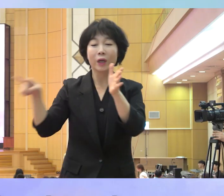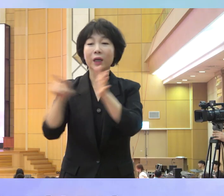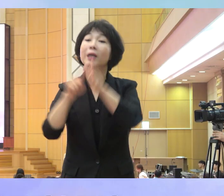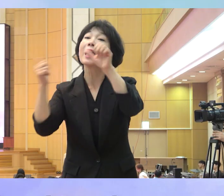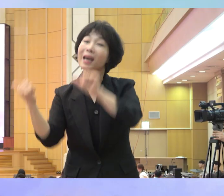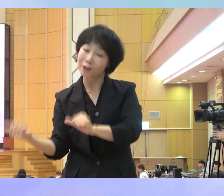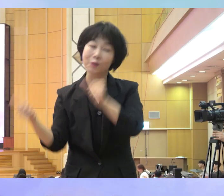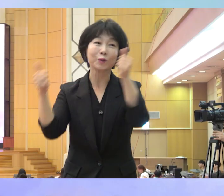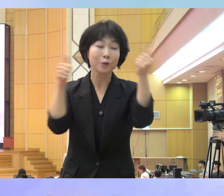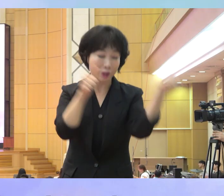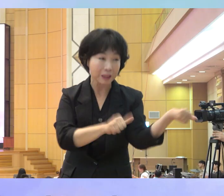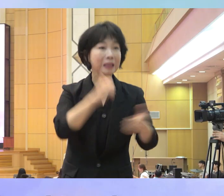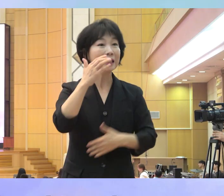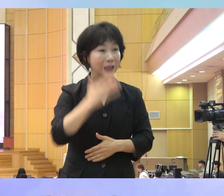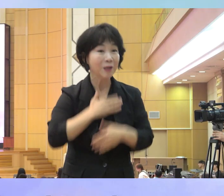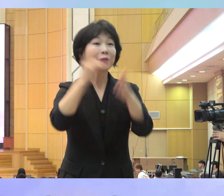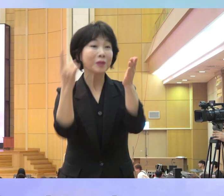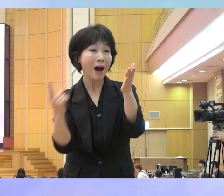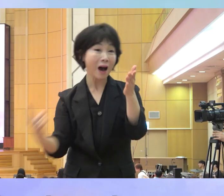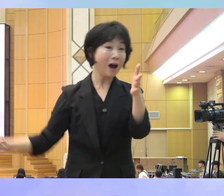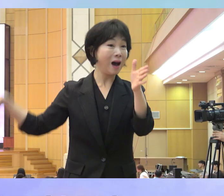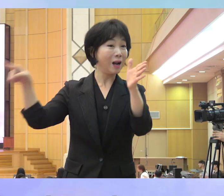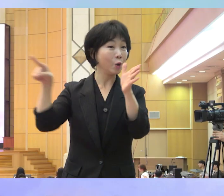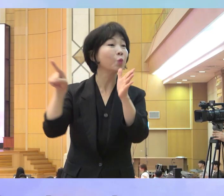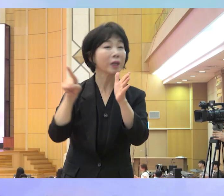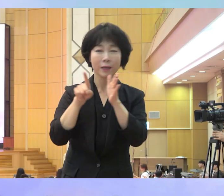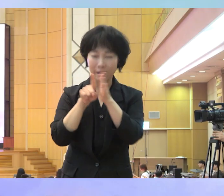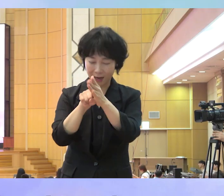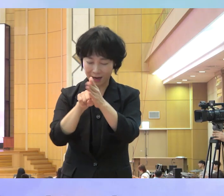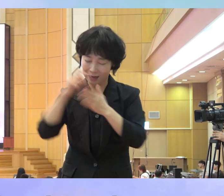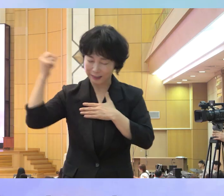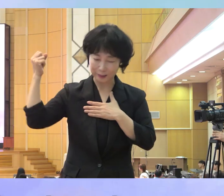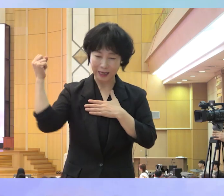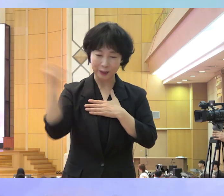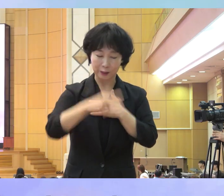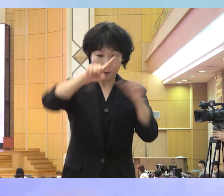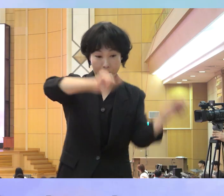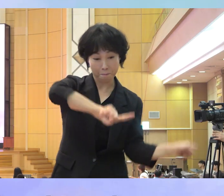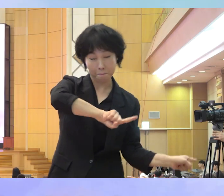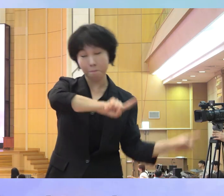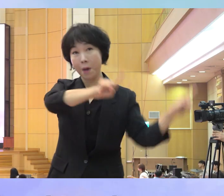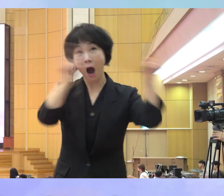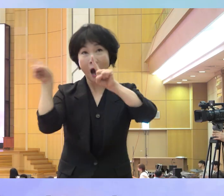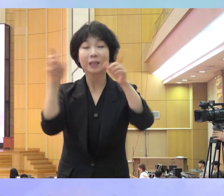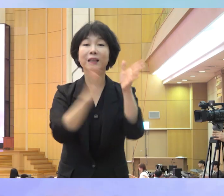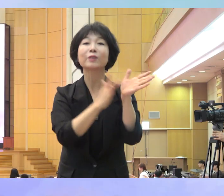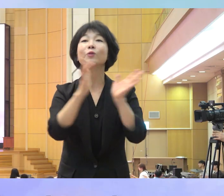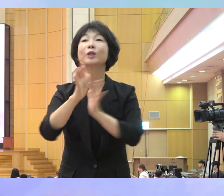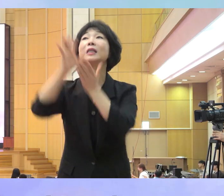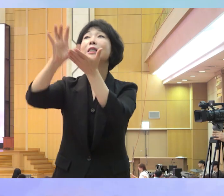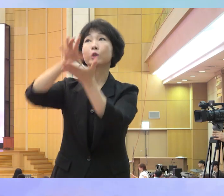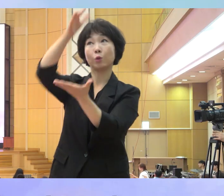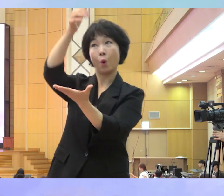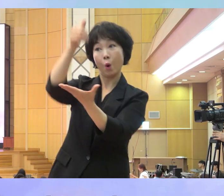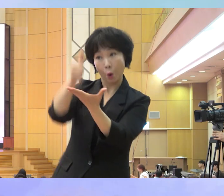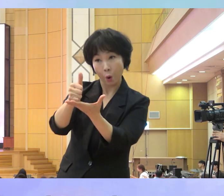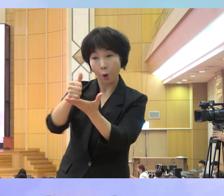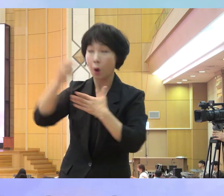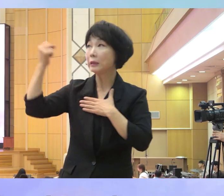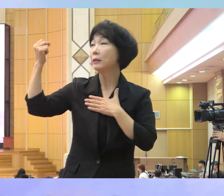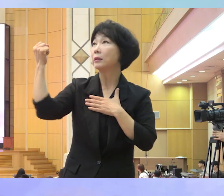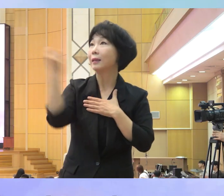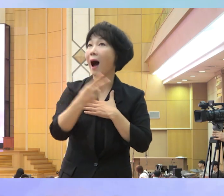날 위해 죽으신 날 위해 다시 사신 예수